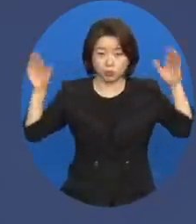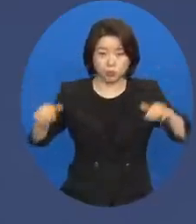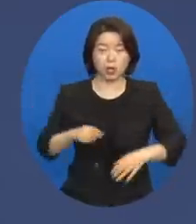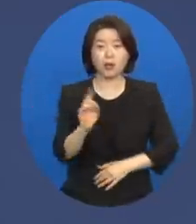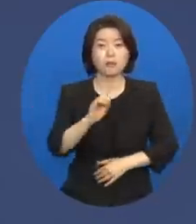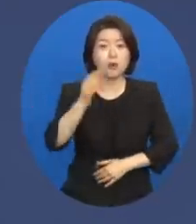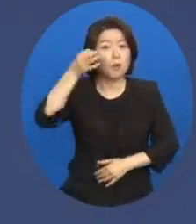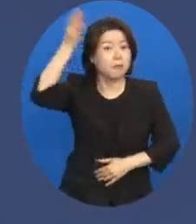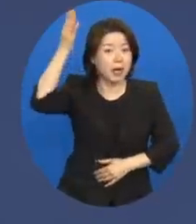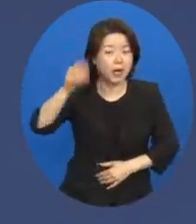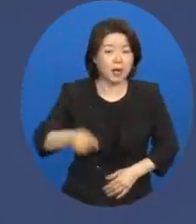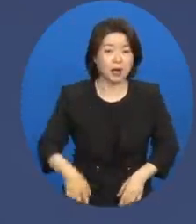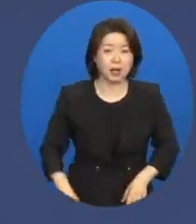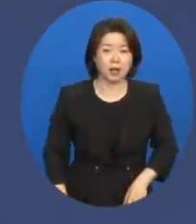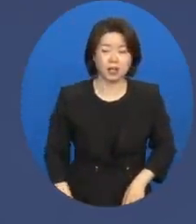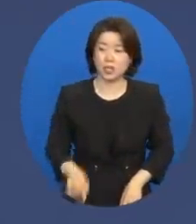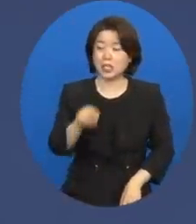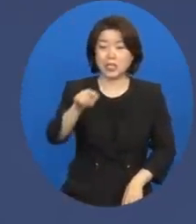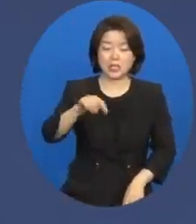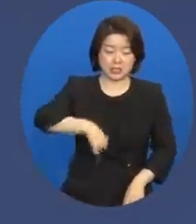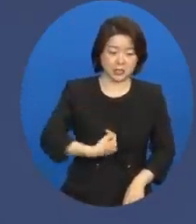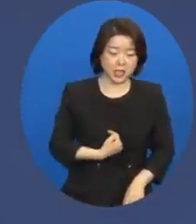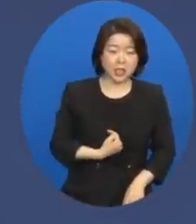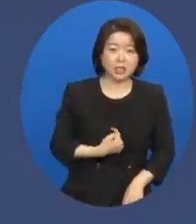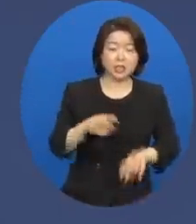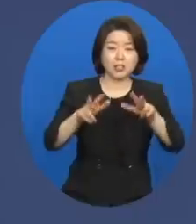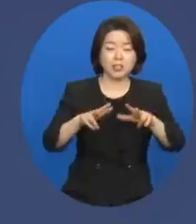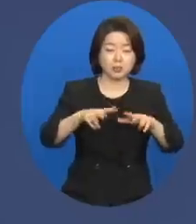놓치고 있었냐면 제가 어디에 있는지를 모른 거예요.